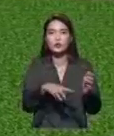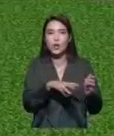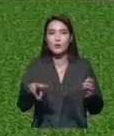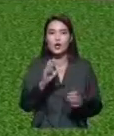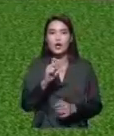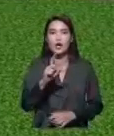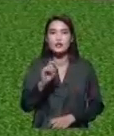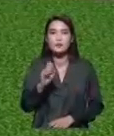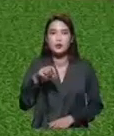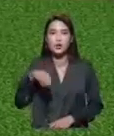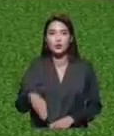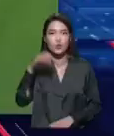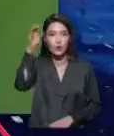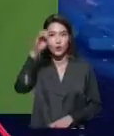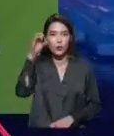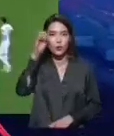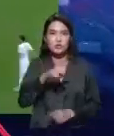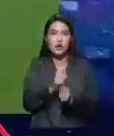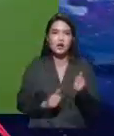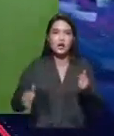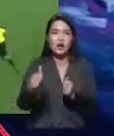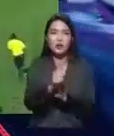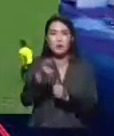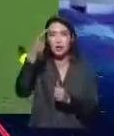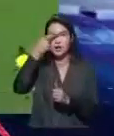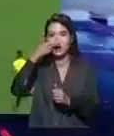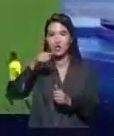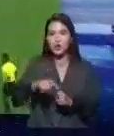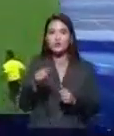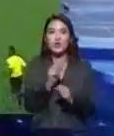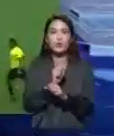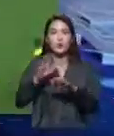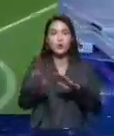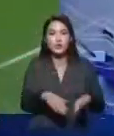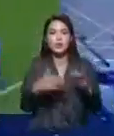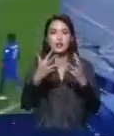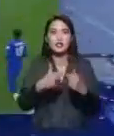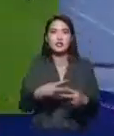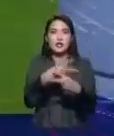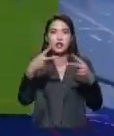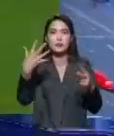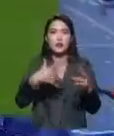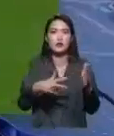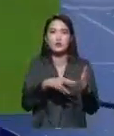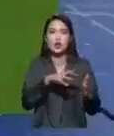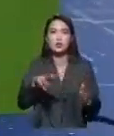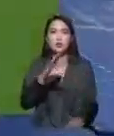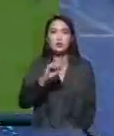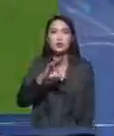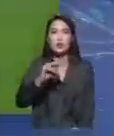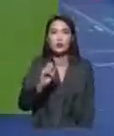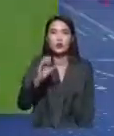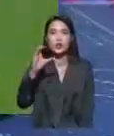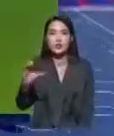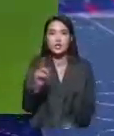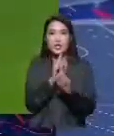минутта Әзизбек Тұрғынбоев өзбекстандықтарды алға шығарды. Таиланд үзілістен кейін есепті теңестірді. 58-ші минутта Супачок